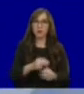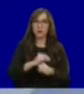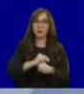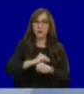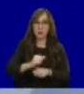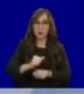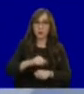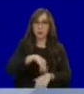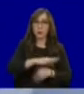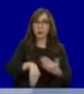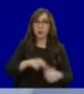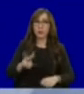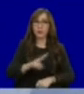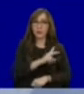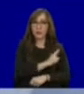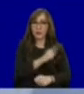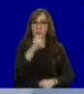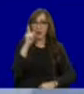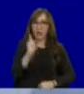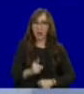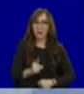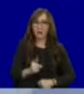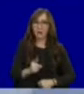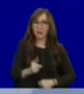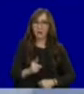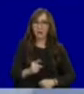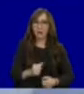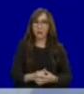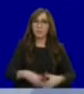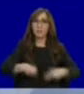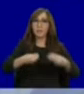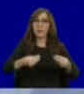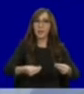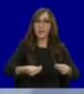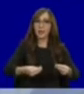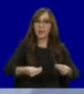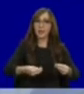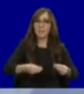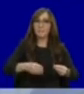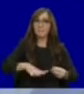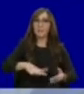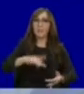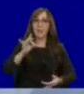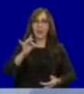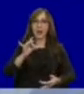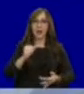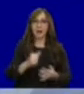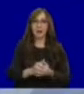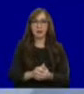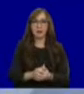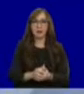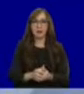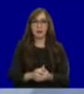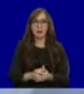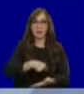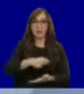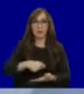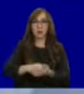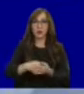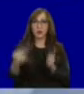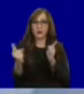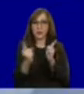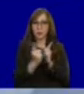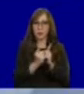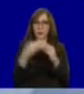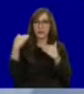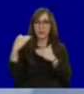pendidiknya divaksin itu wajib memberikan pelayanan pembelajaran tatap muka terbatas dengan protokol kesehatan.